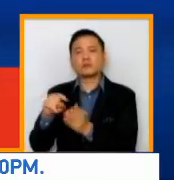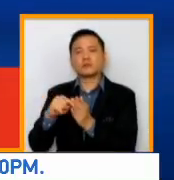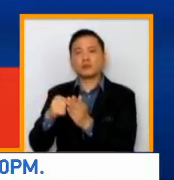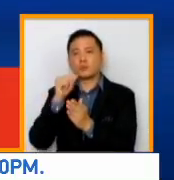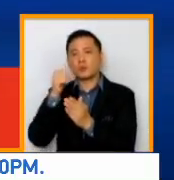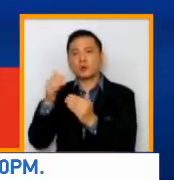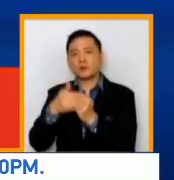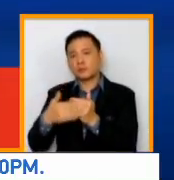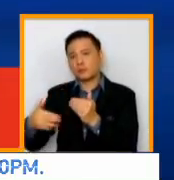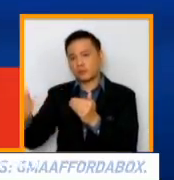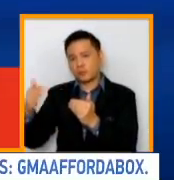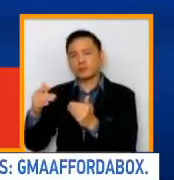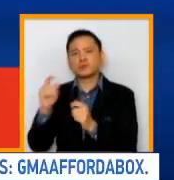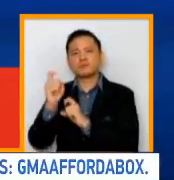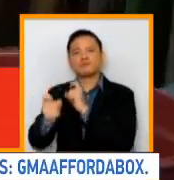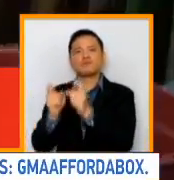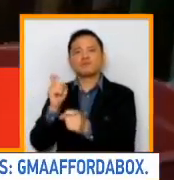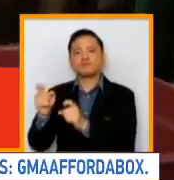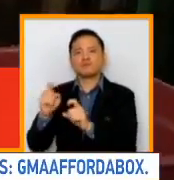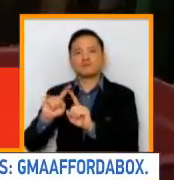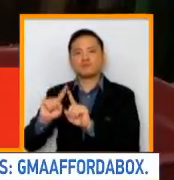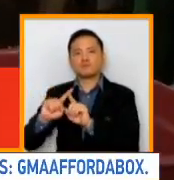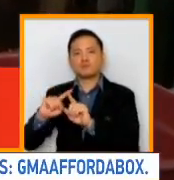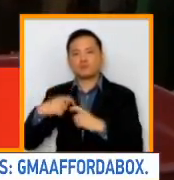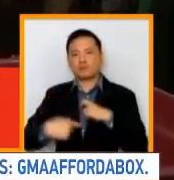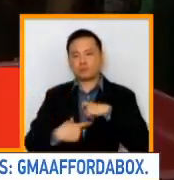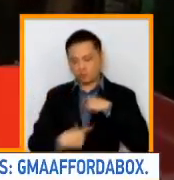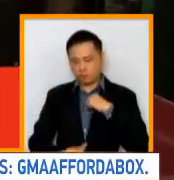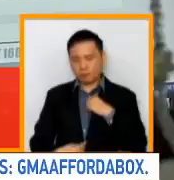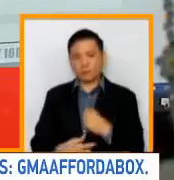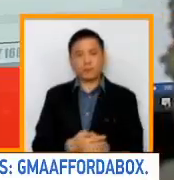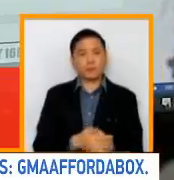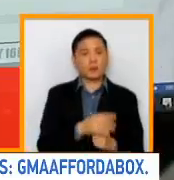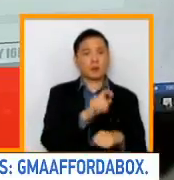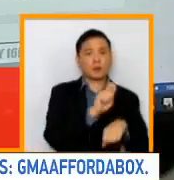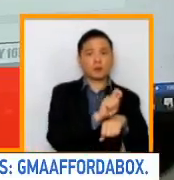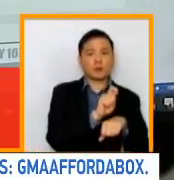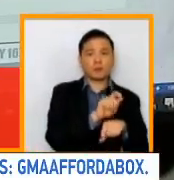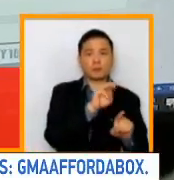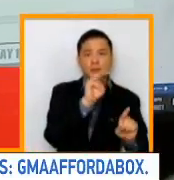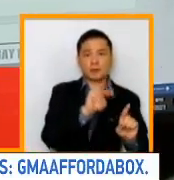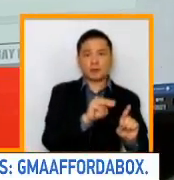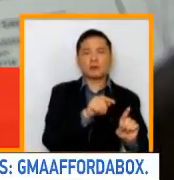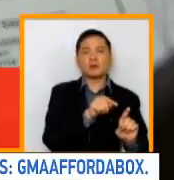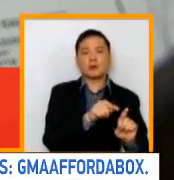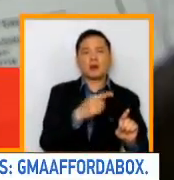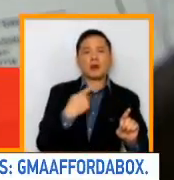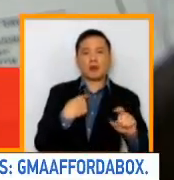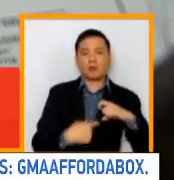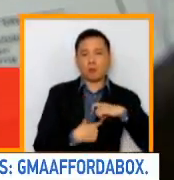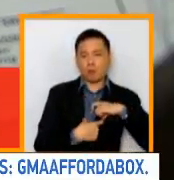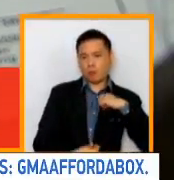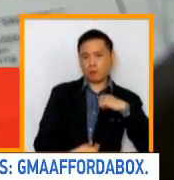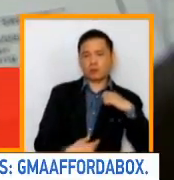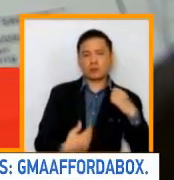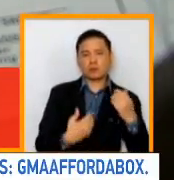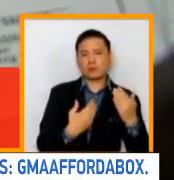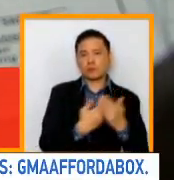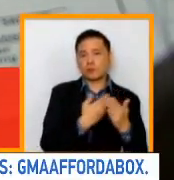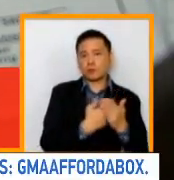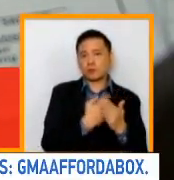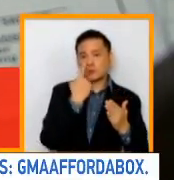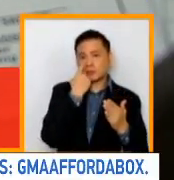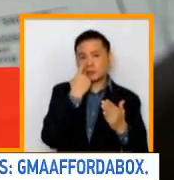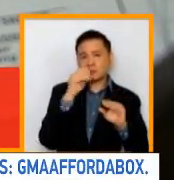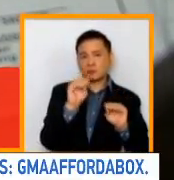nito. Ang barangay 168 sa Tondo, Maynila, nag-print na magong quarantine pass para sa mga bagong lipat o nasiraan